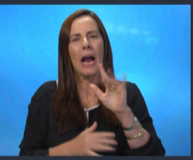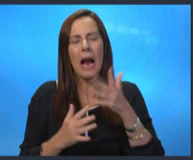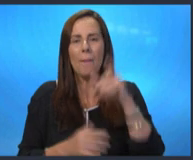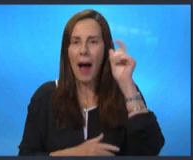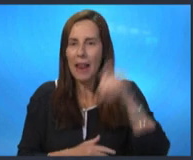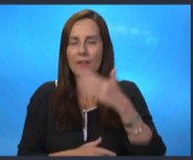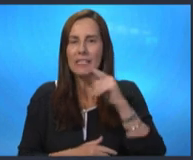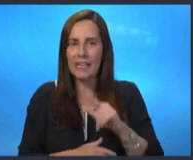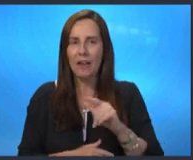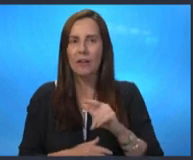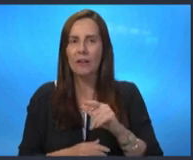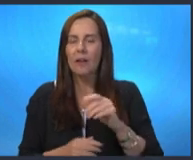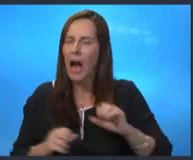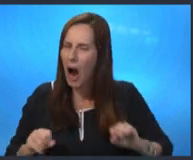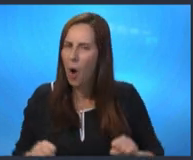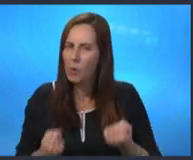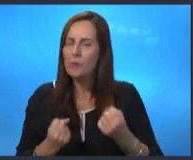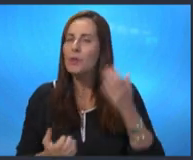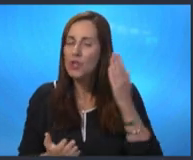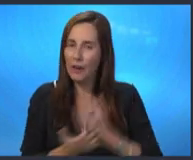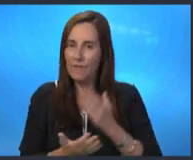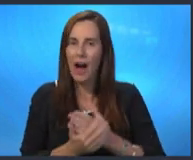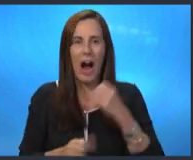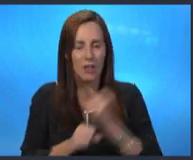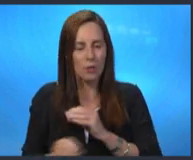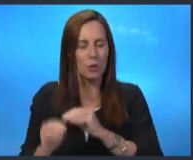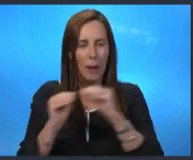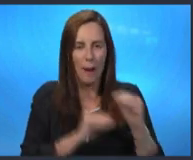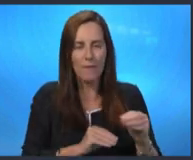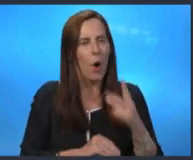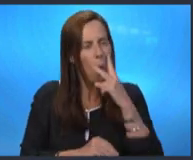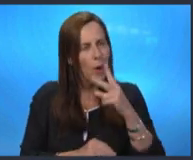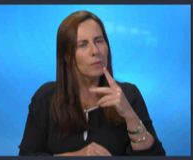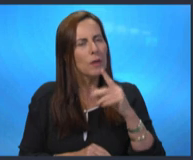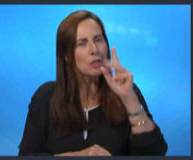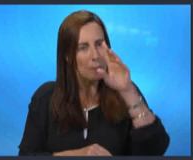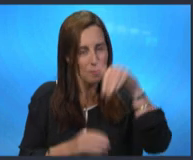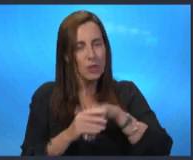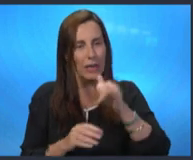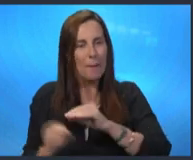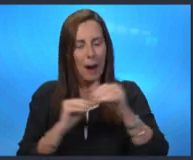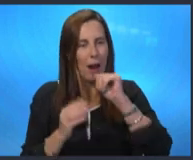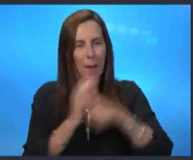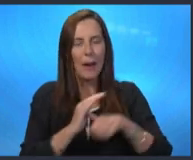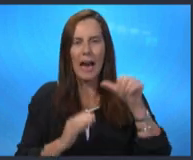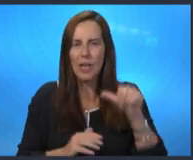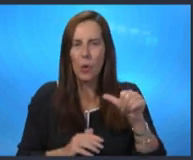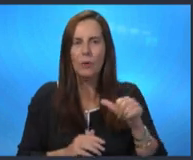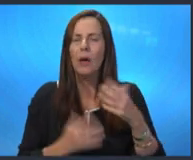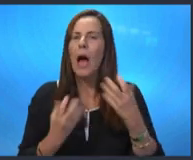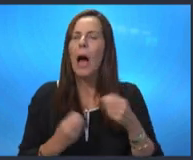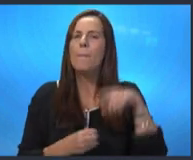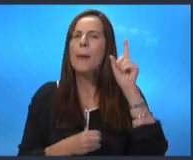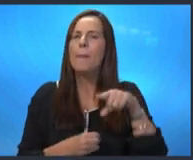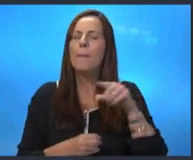ישראלים חרוצים שכבר עשו את המאמץ, רואים שמבין אלה שבחרו לעבור בנקים, רבים מהם